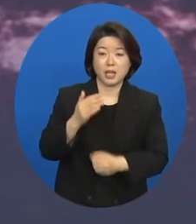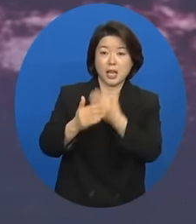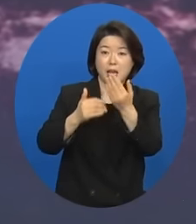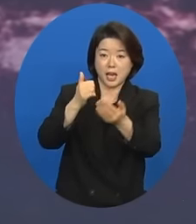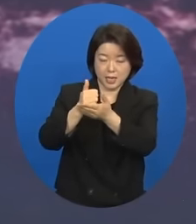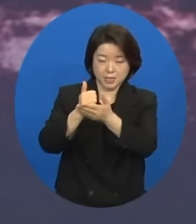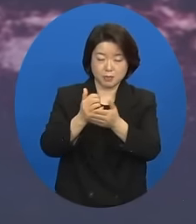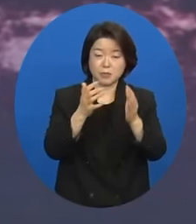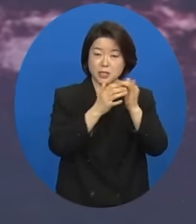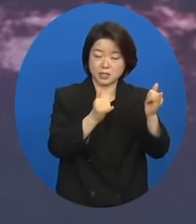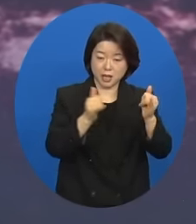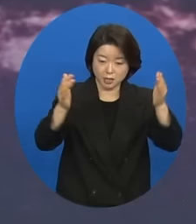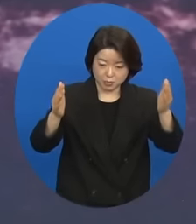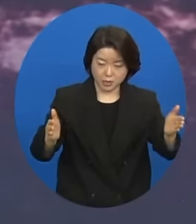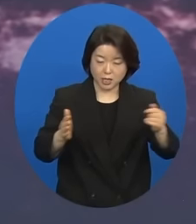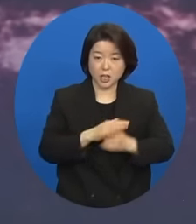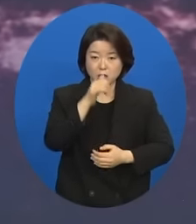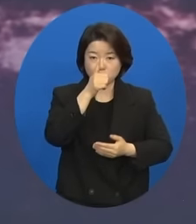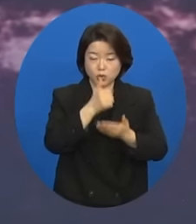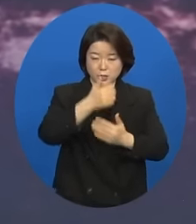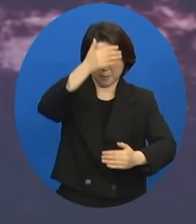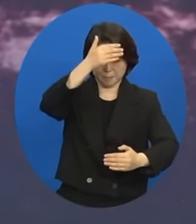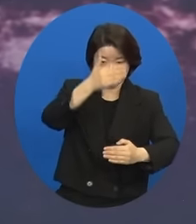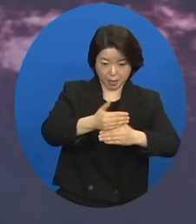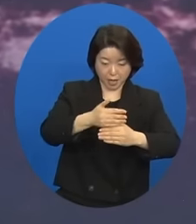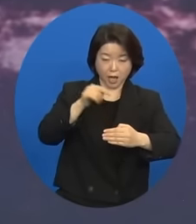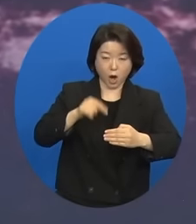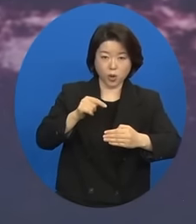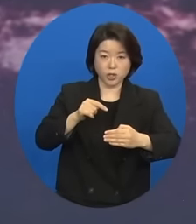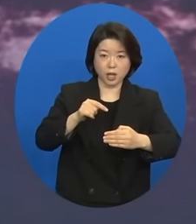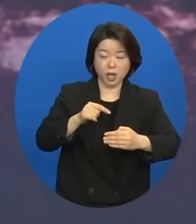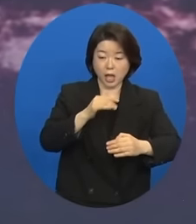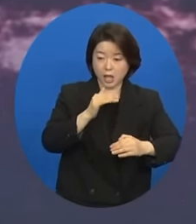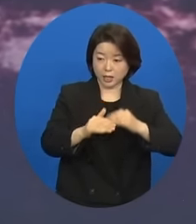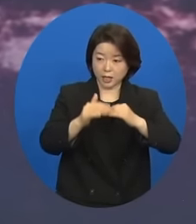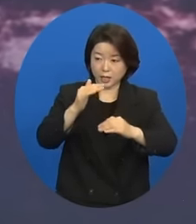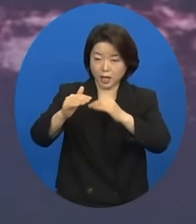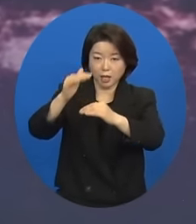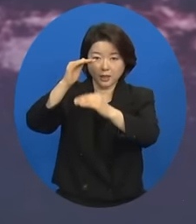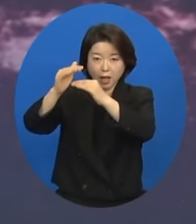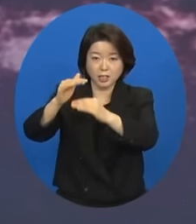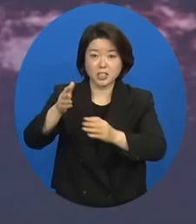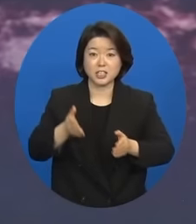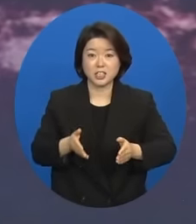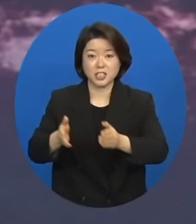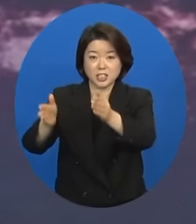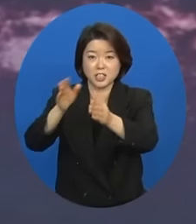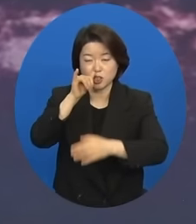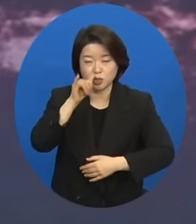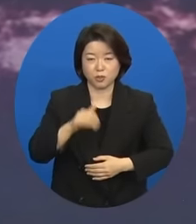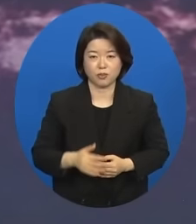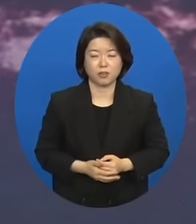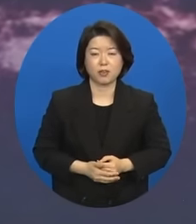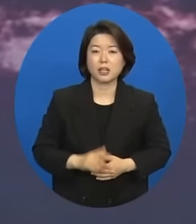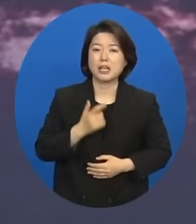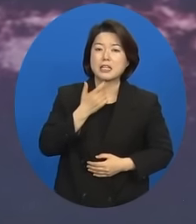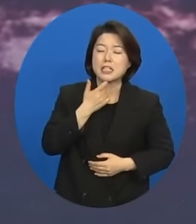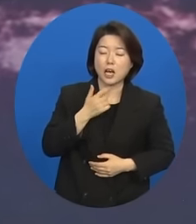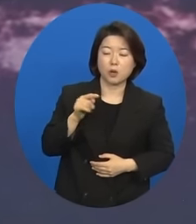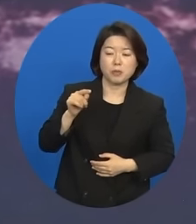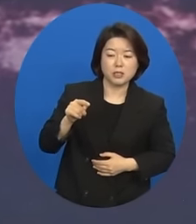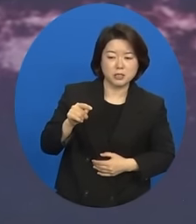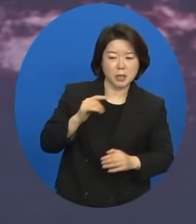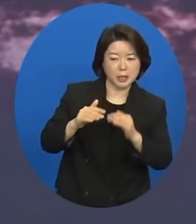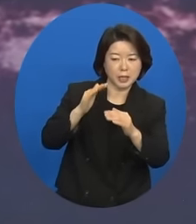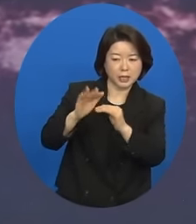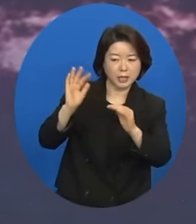사이의 죄로 인해서 단절된 곳에 계단이 들어왔어요 유일한 하늘로 갈 수 있는 길입니다 그 야곱이 지금 계단이 된 길을